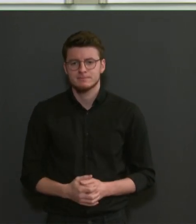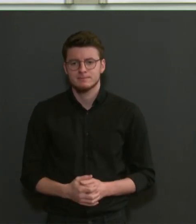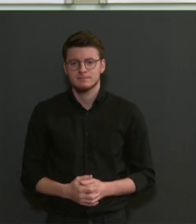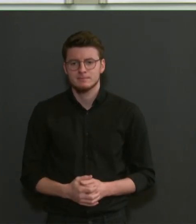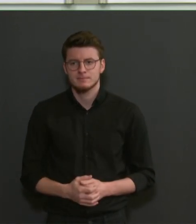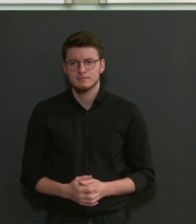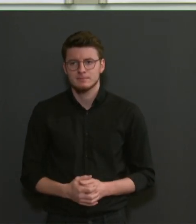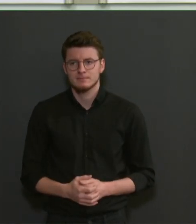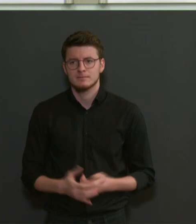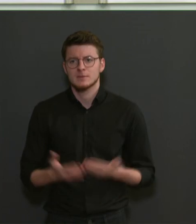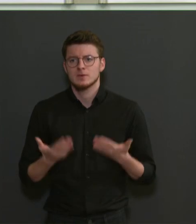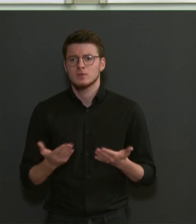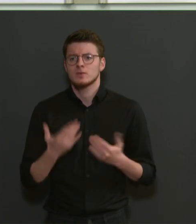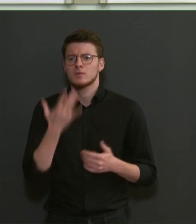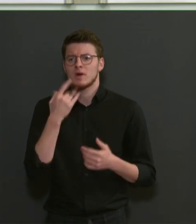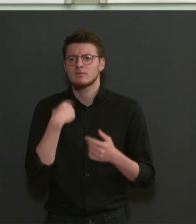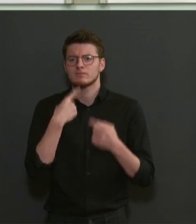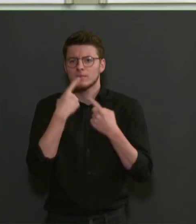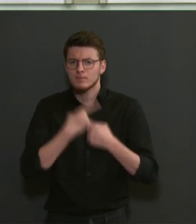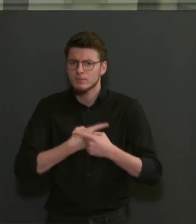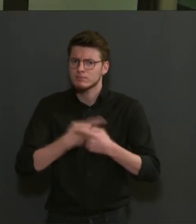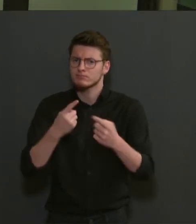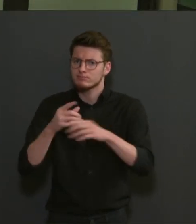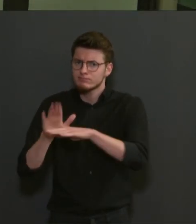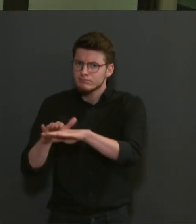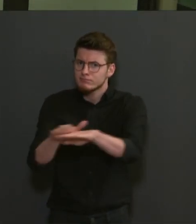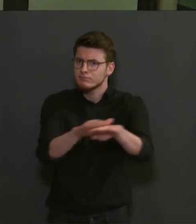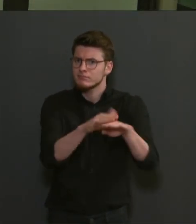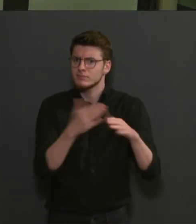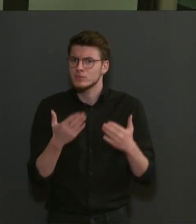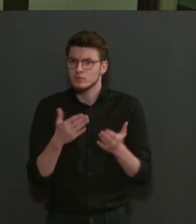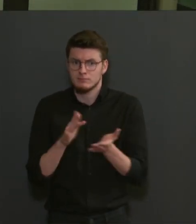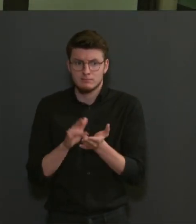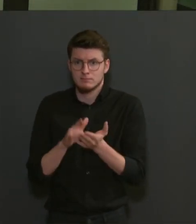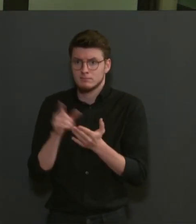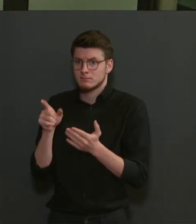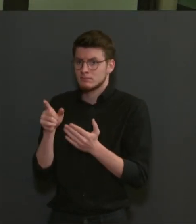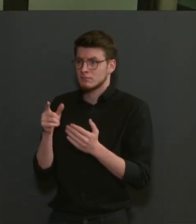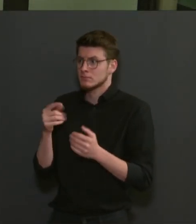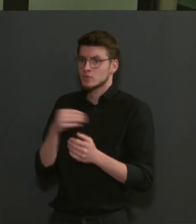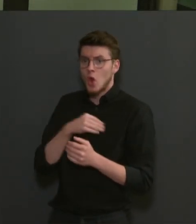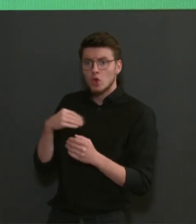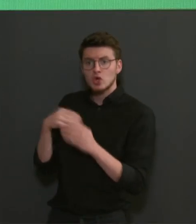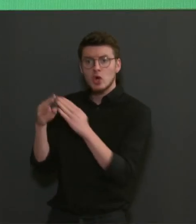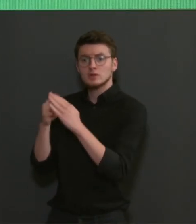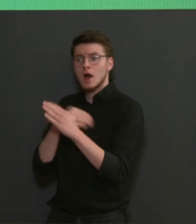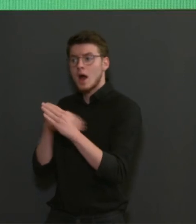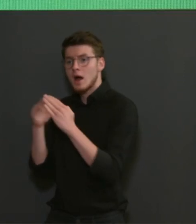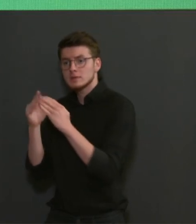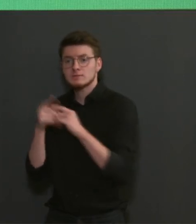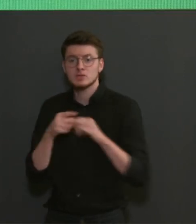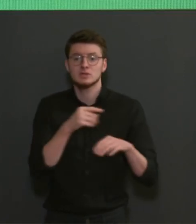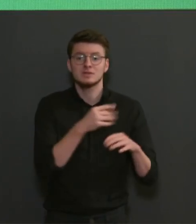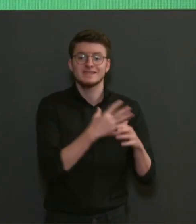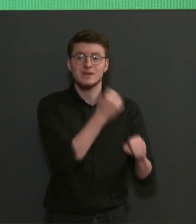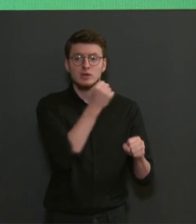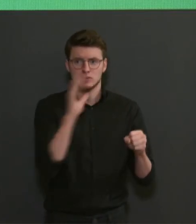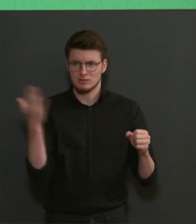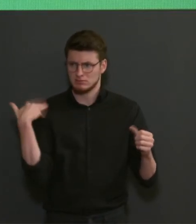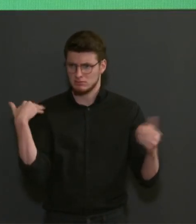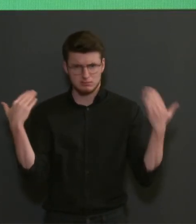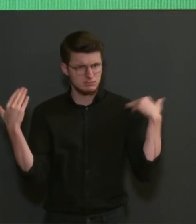Vervolgens zouden we ook nog een oproep willen doen van huisartsen en van ziekenhuizen in verband met de